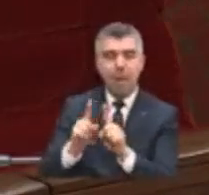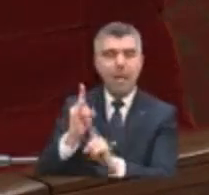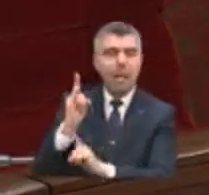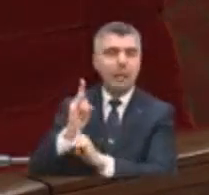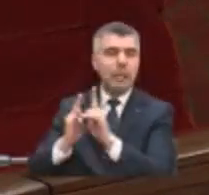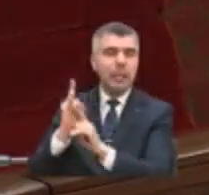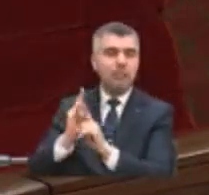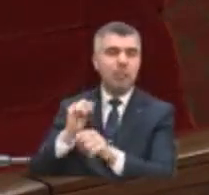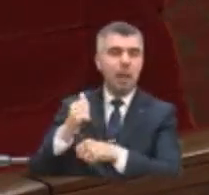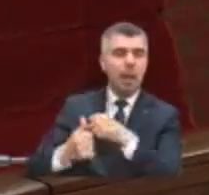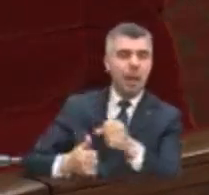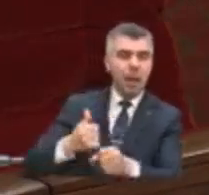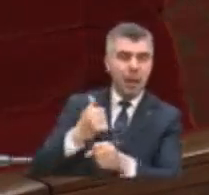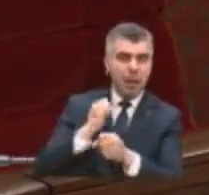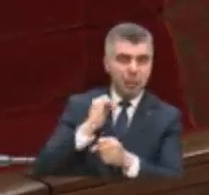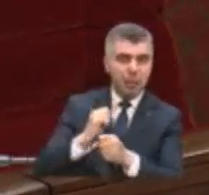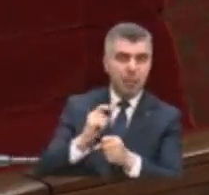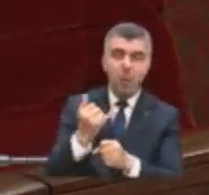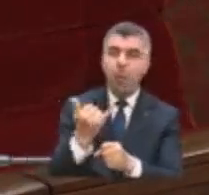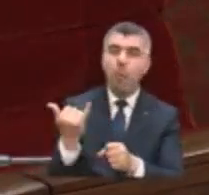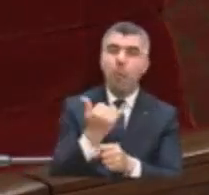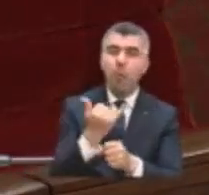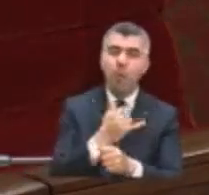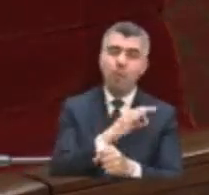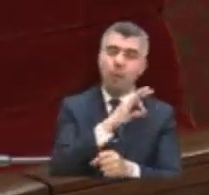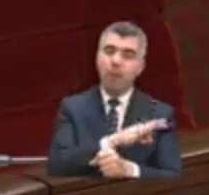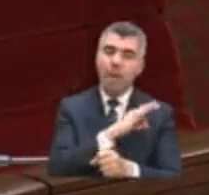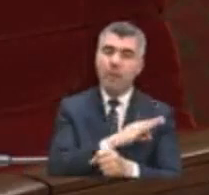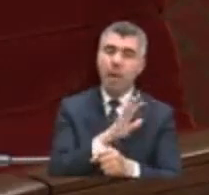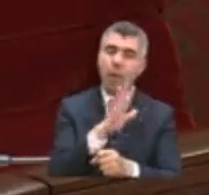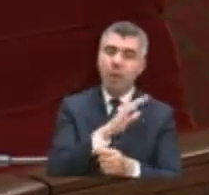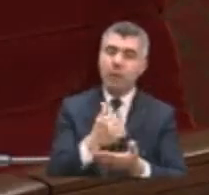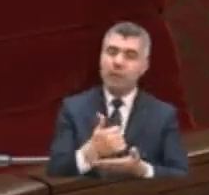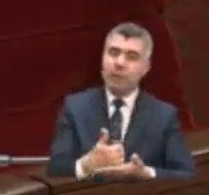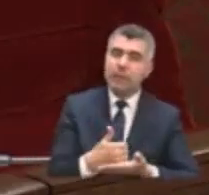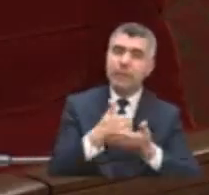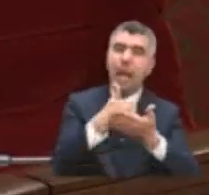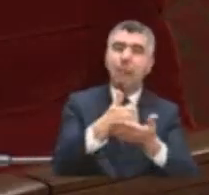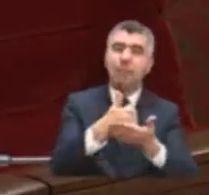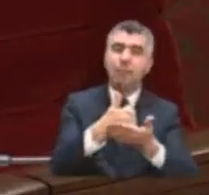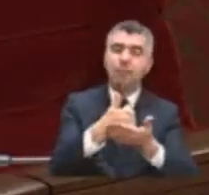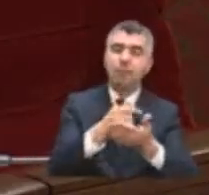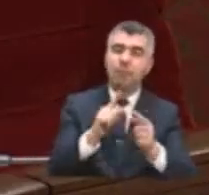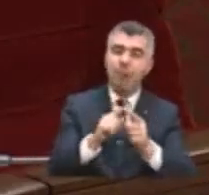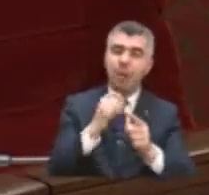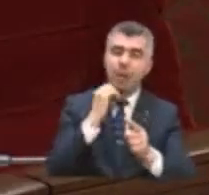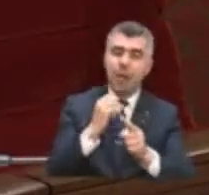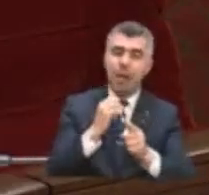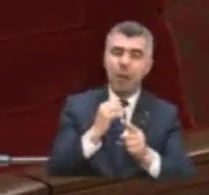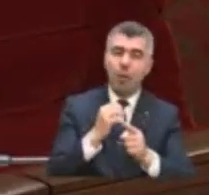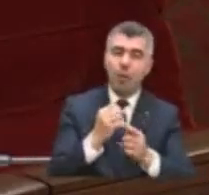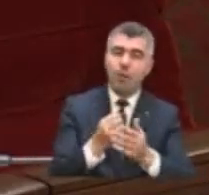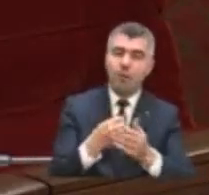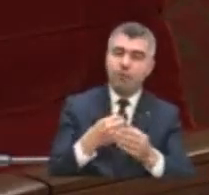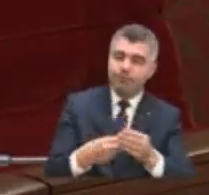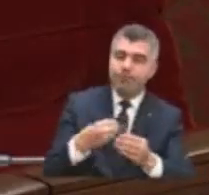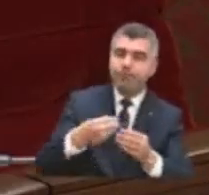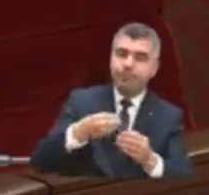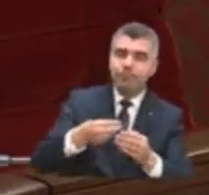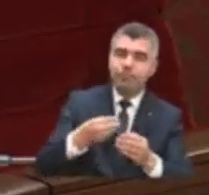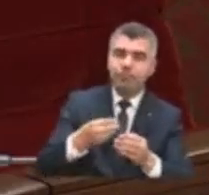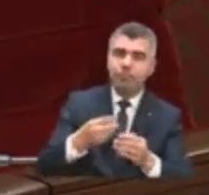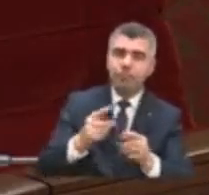سنوات ومحتاجين واحد الدعم استدراكي باش نتجاوزوا هذه